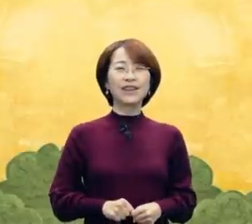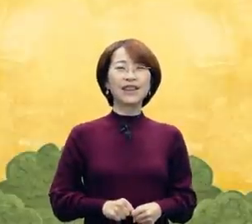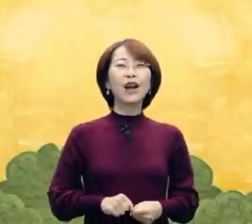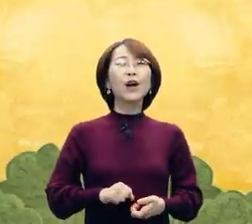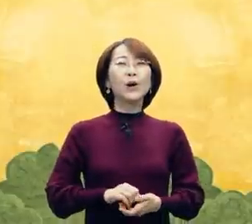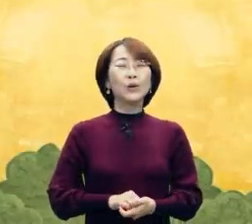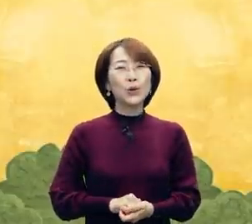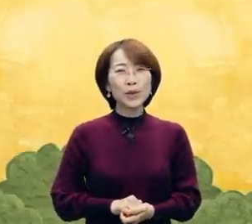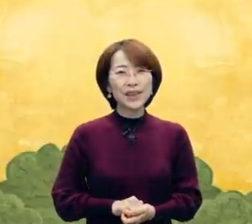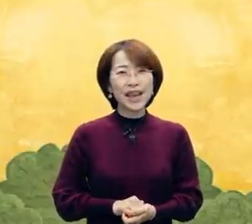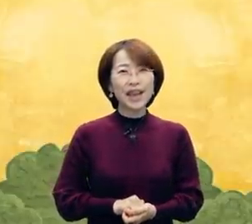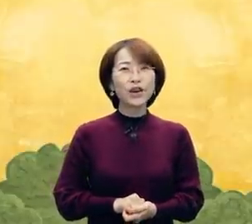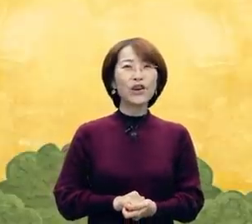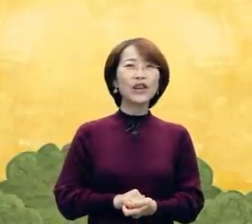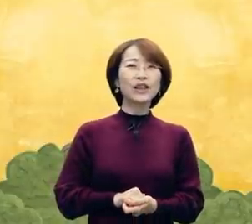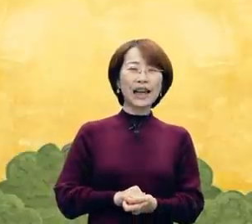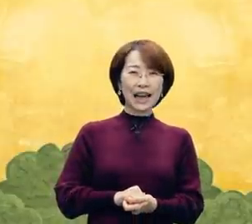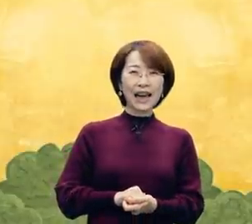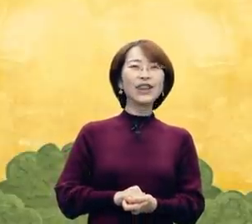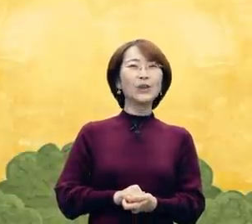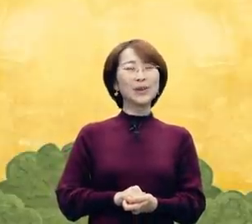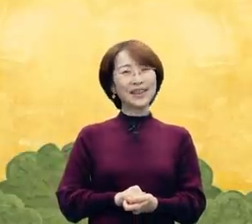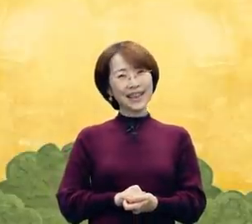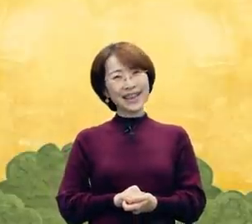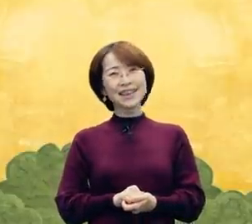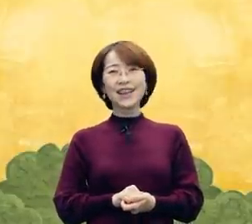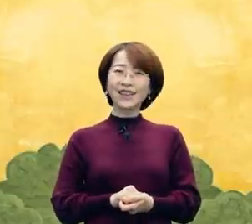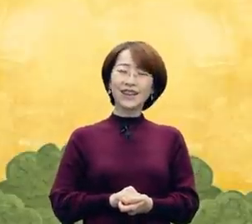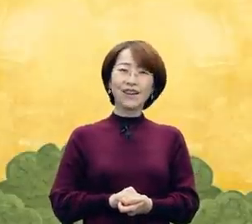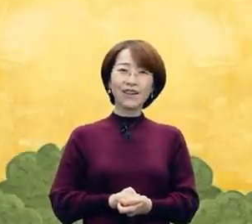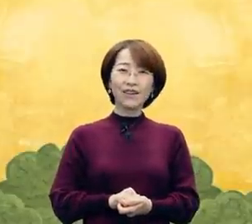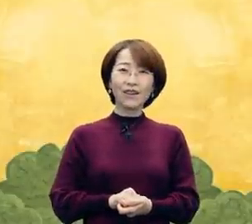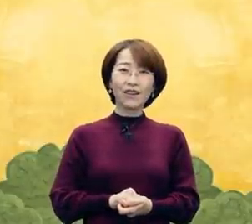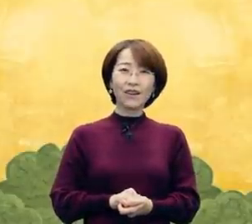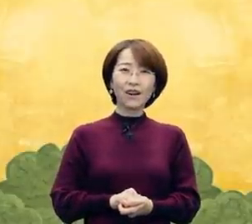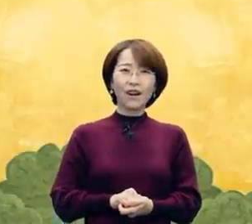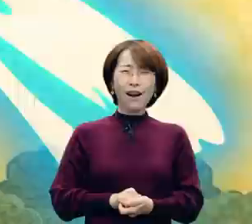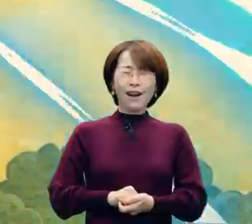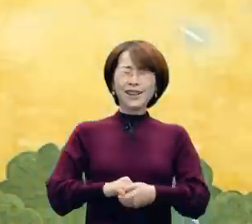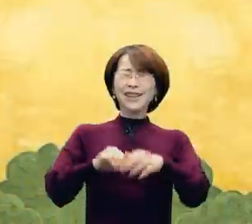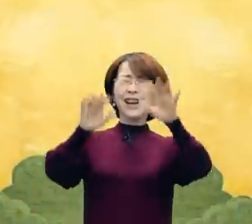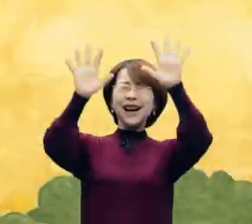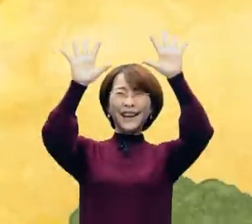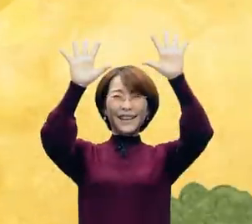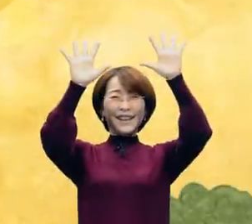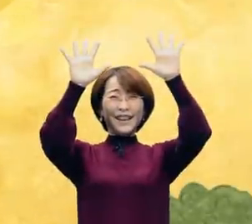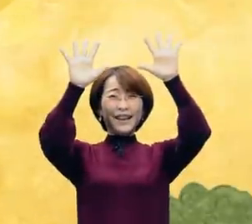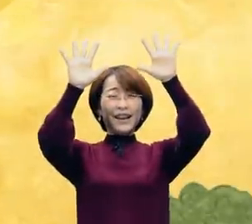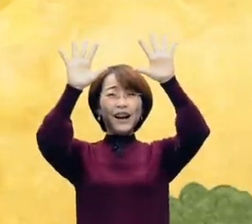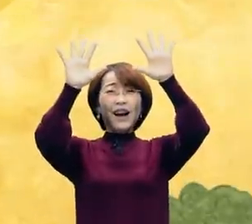있었어요. 도시에 거의 다 도착할 때였어요. 우와!